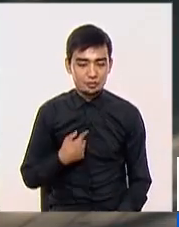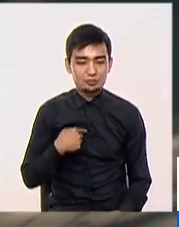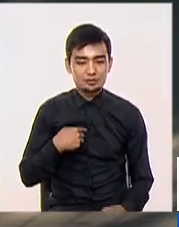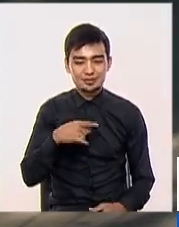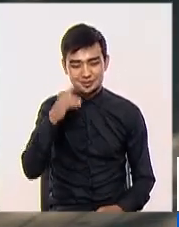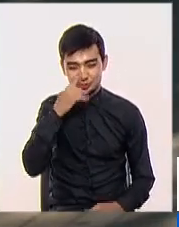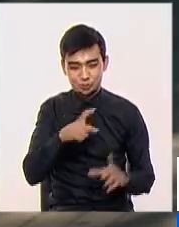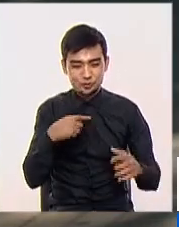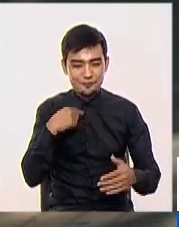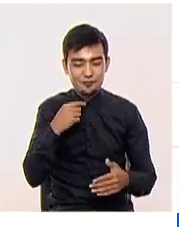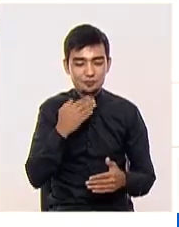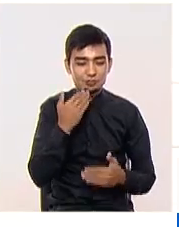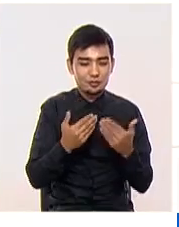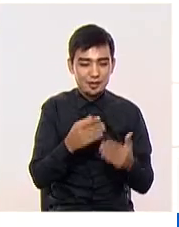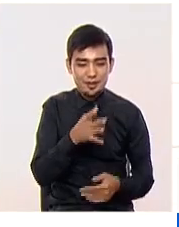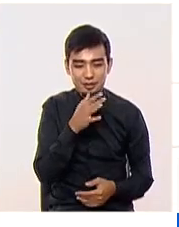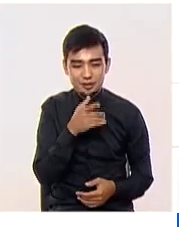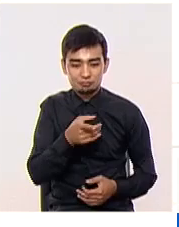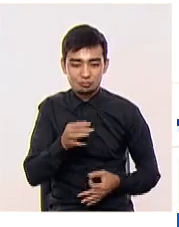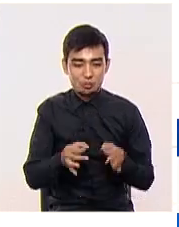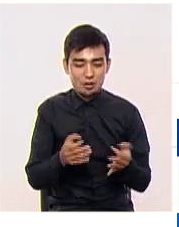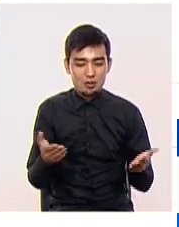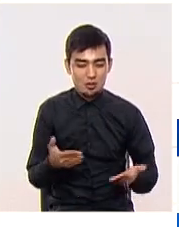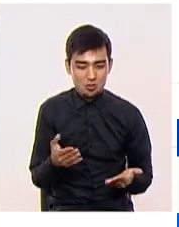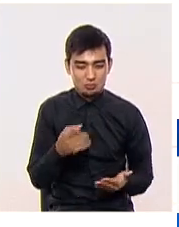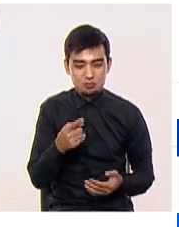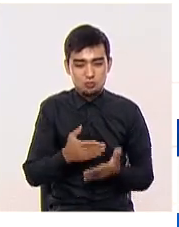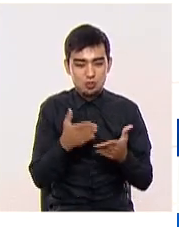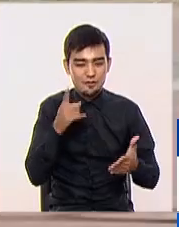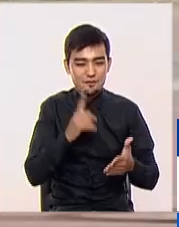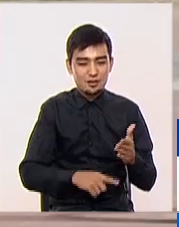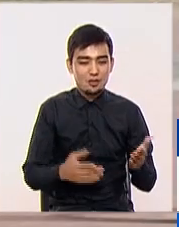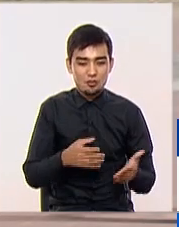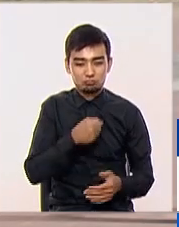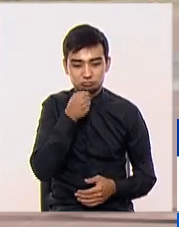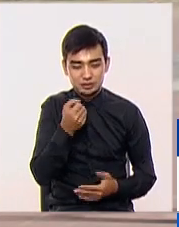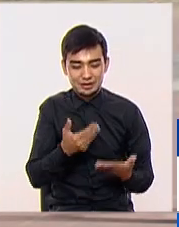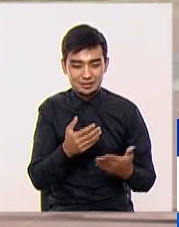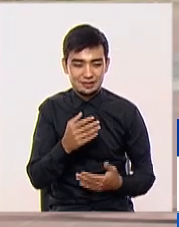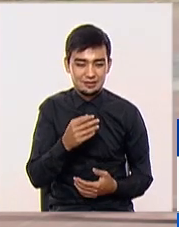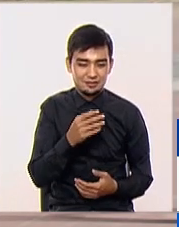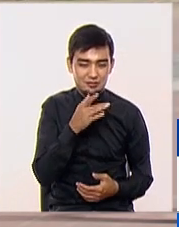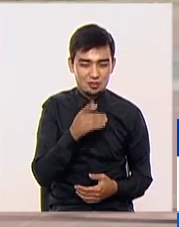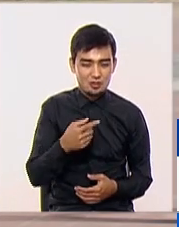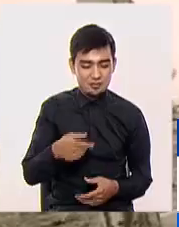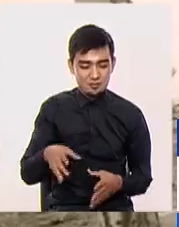по их мнению, оптимальный возраст для главы региона. Большинство все-таки больше доверяют госслужащему с